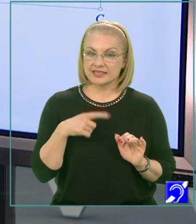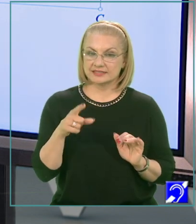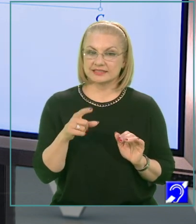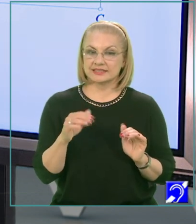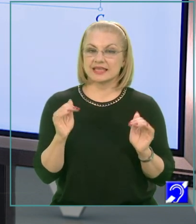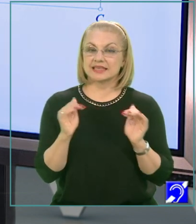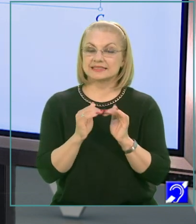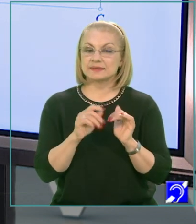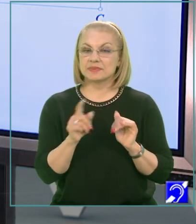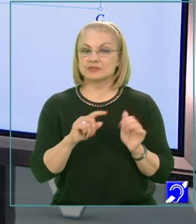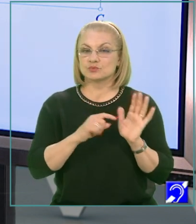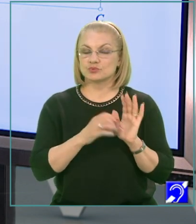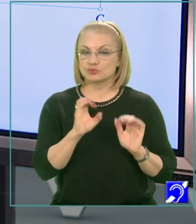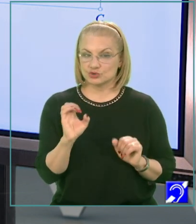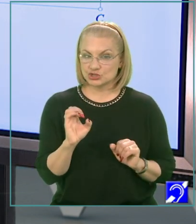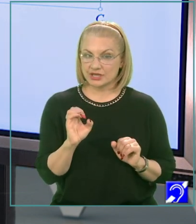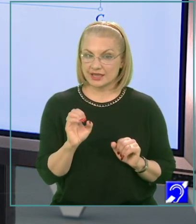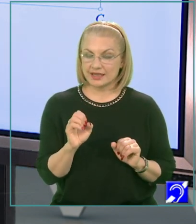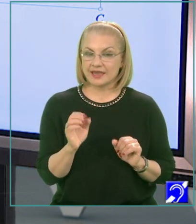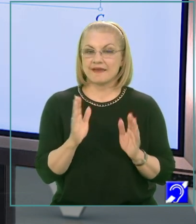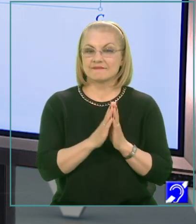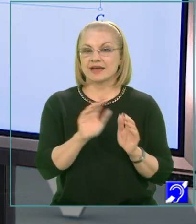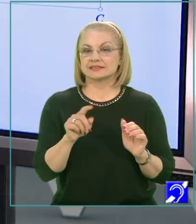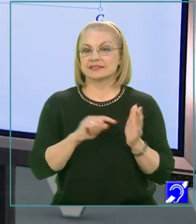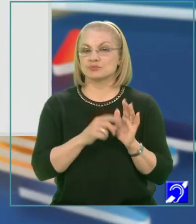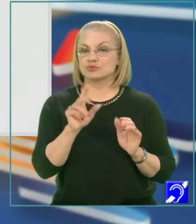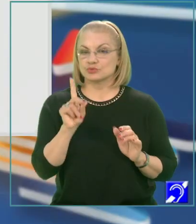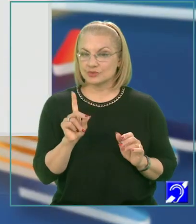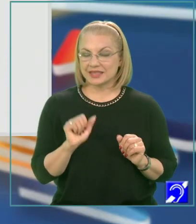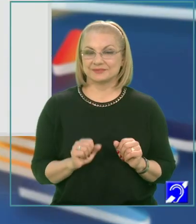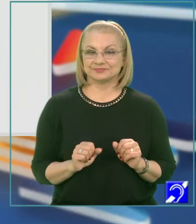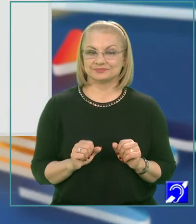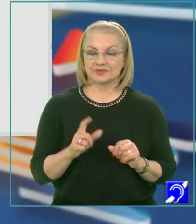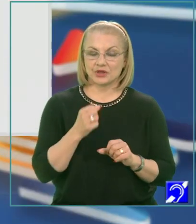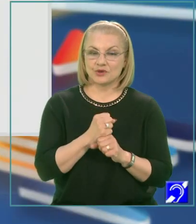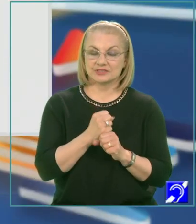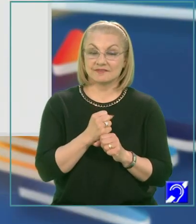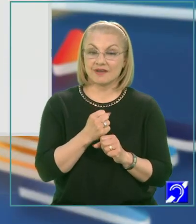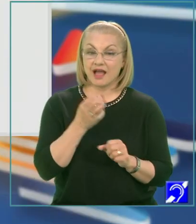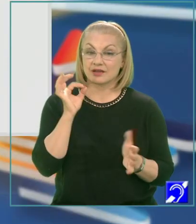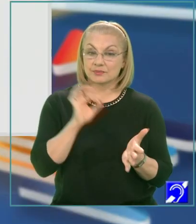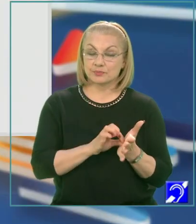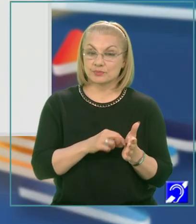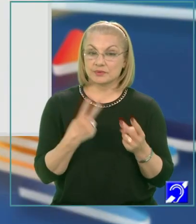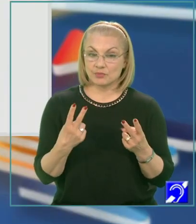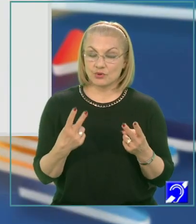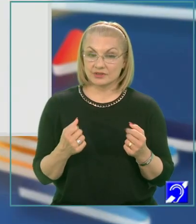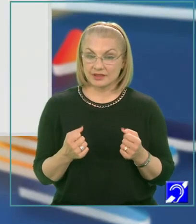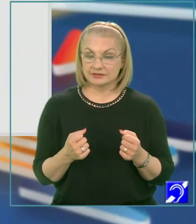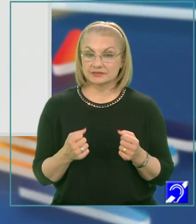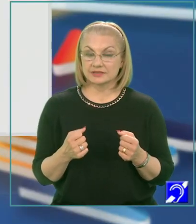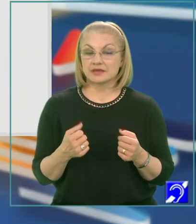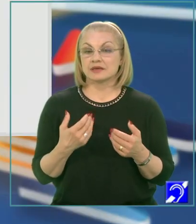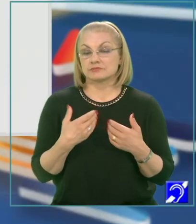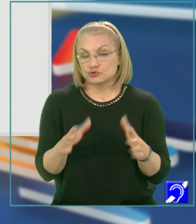simetricul punctului C față de punctul D. Am să fac aici o precizare. Din start, pentru că e